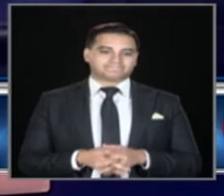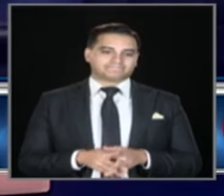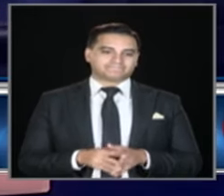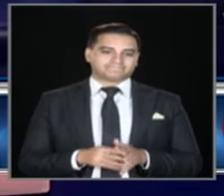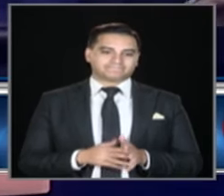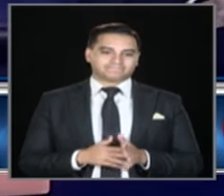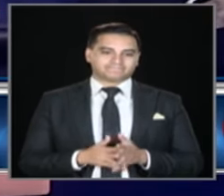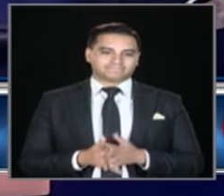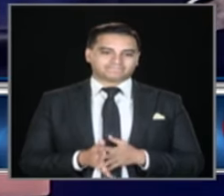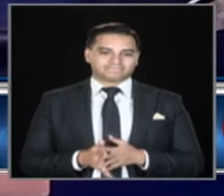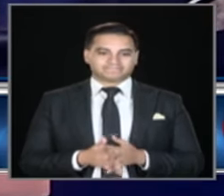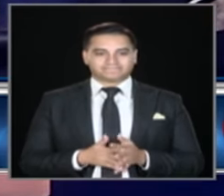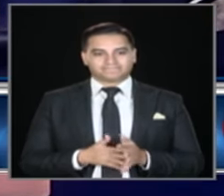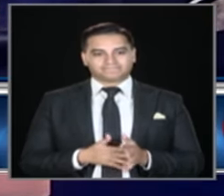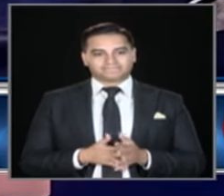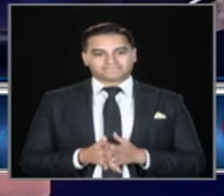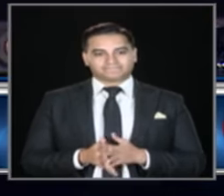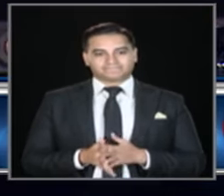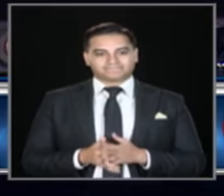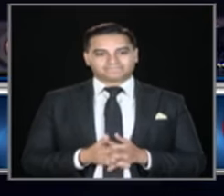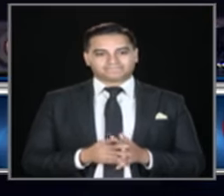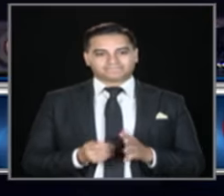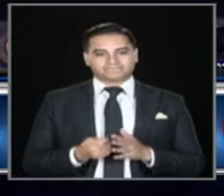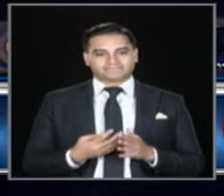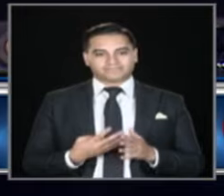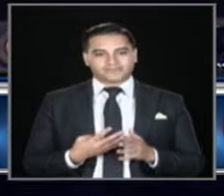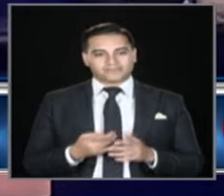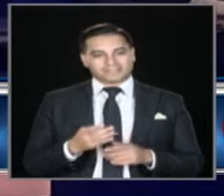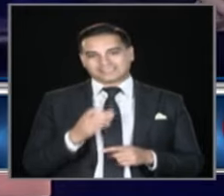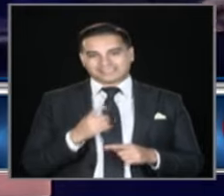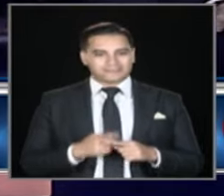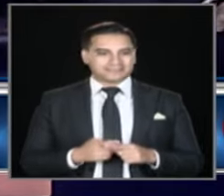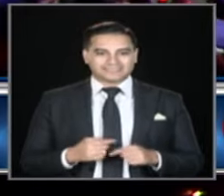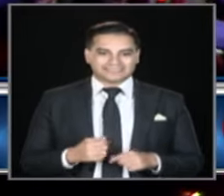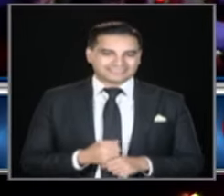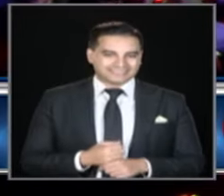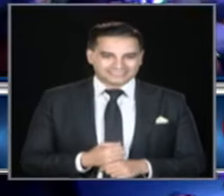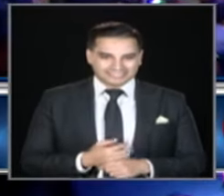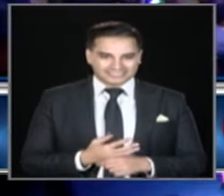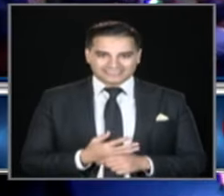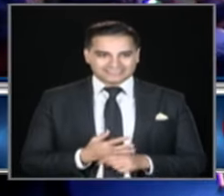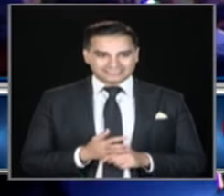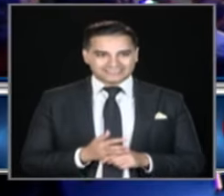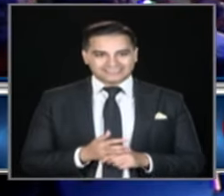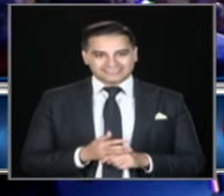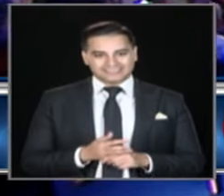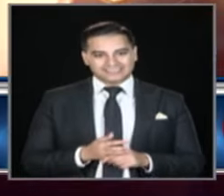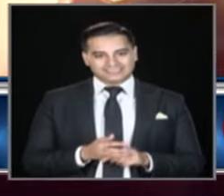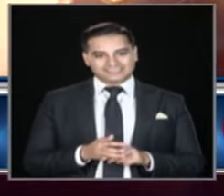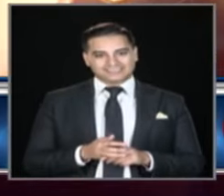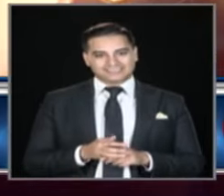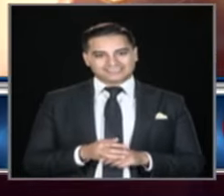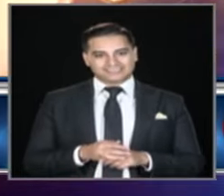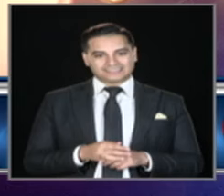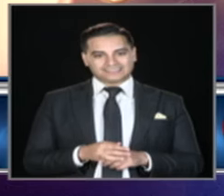احمد سليماني اجابتك ناقص ا اجابه خاطئه سعد